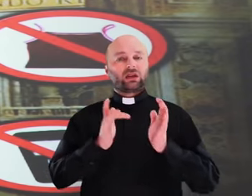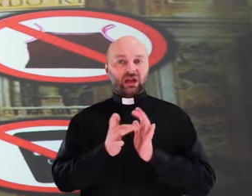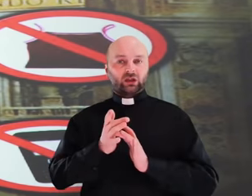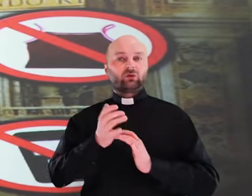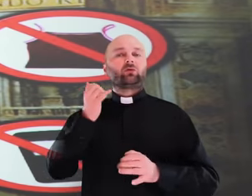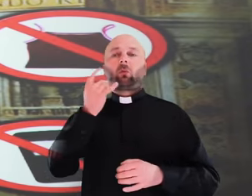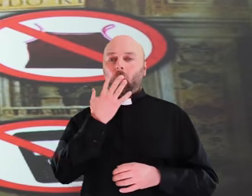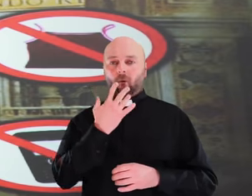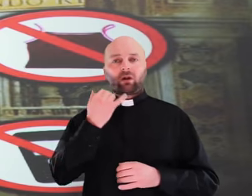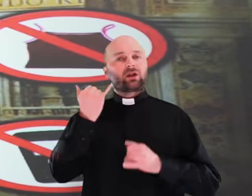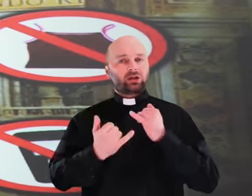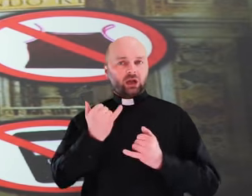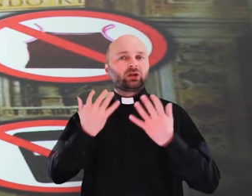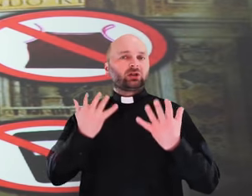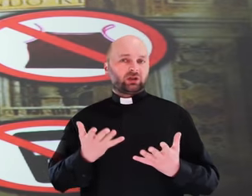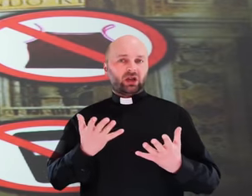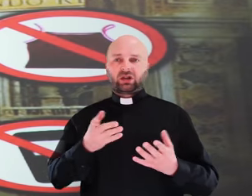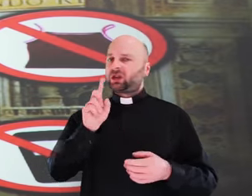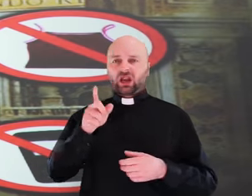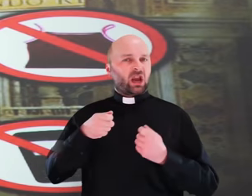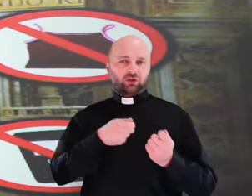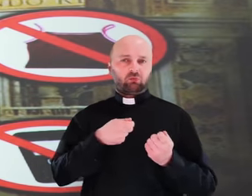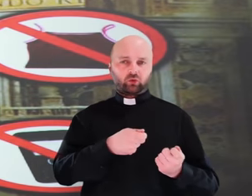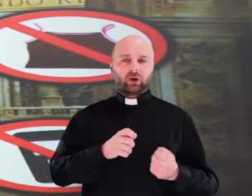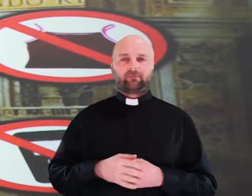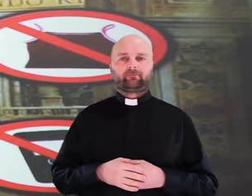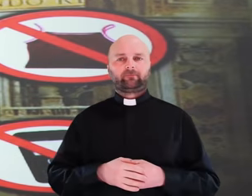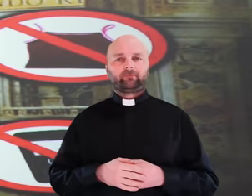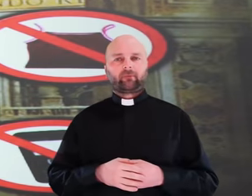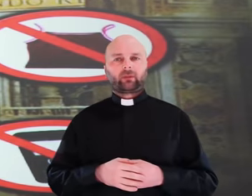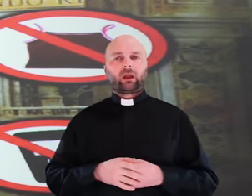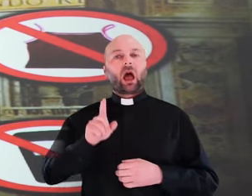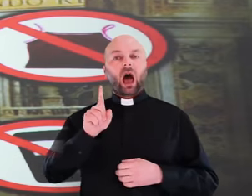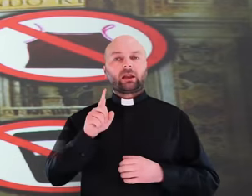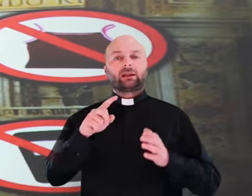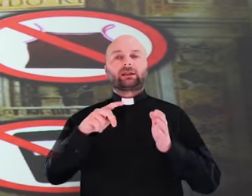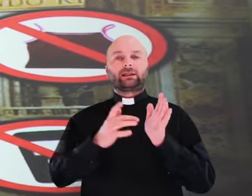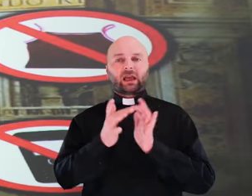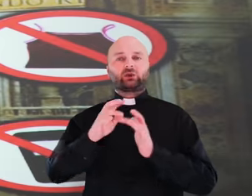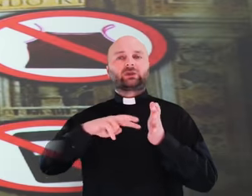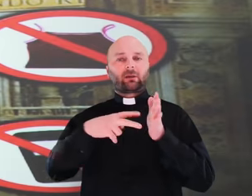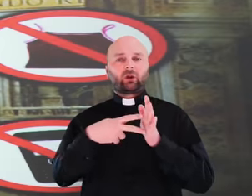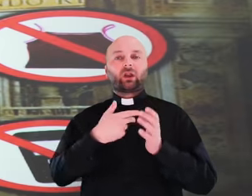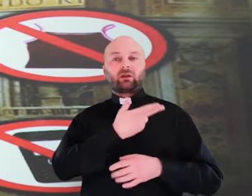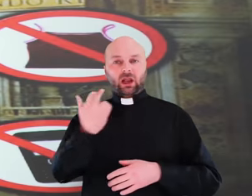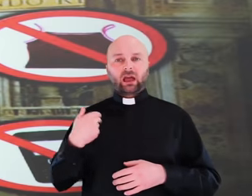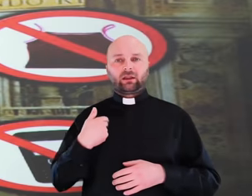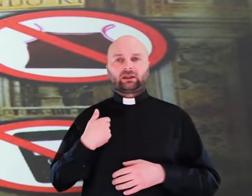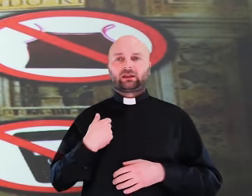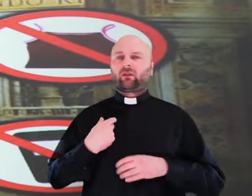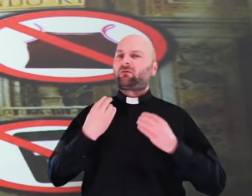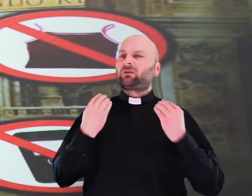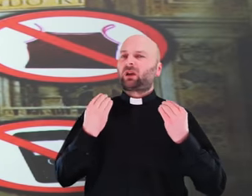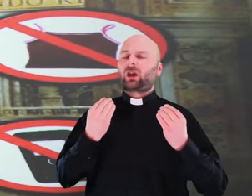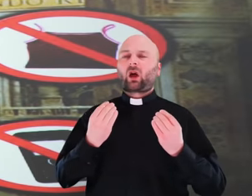jeśli chcesz. Do niczego nas nie zmusi. Ale zaplanował dla nas niesamowicie emocjonujące